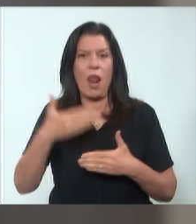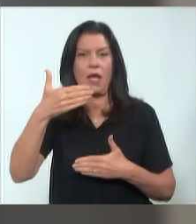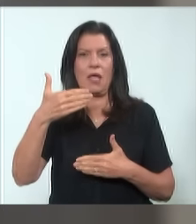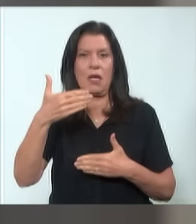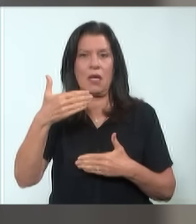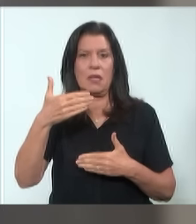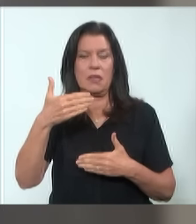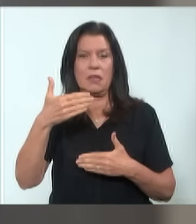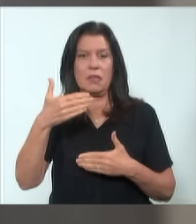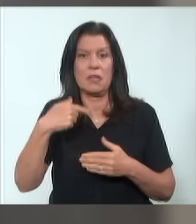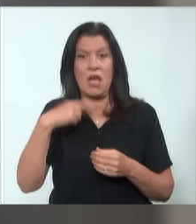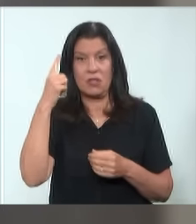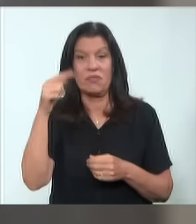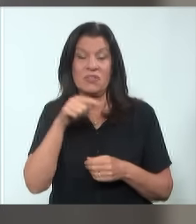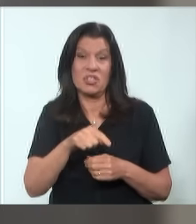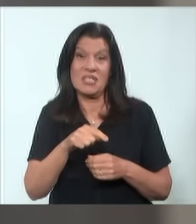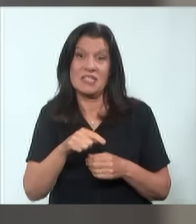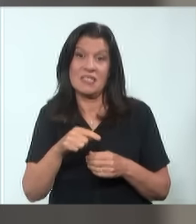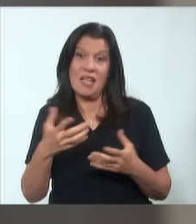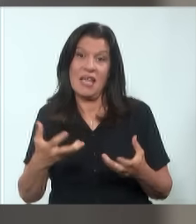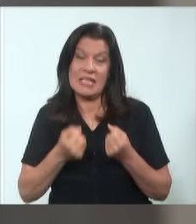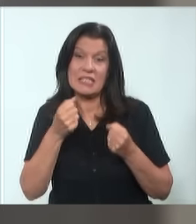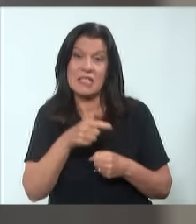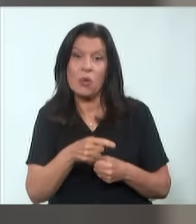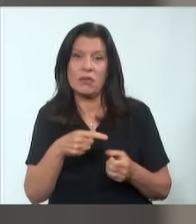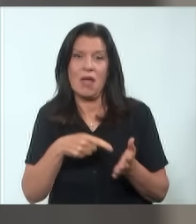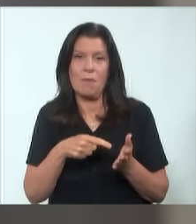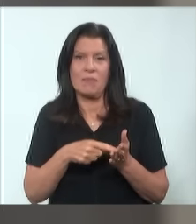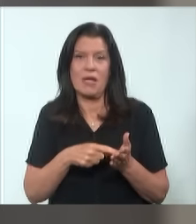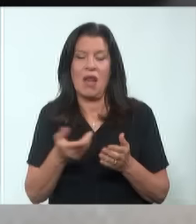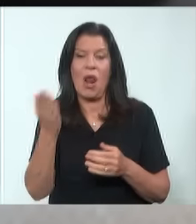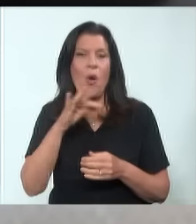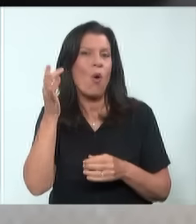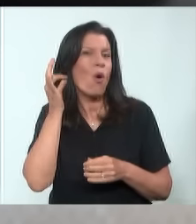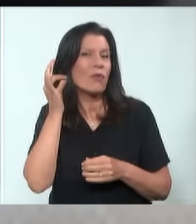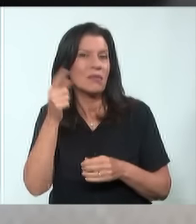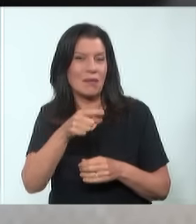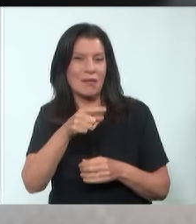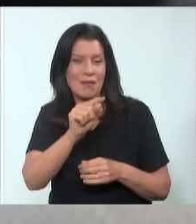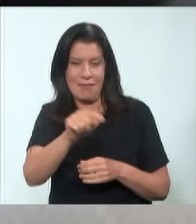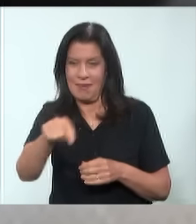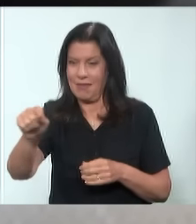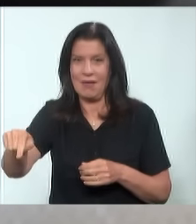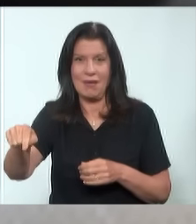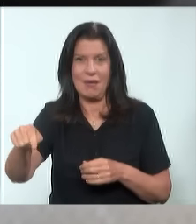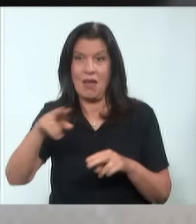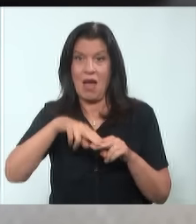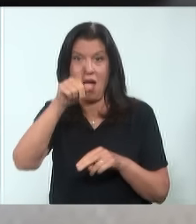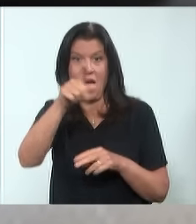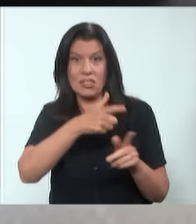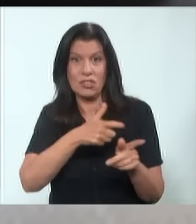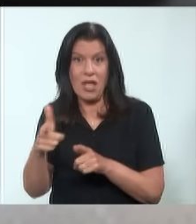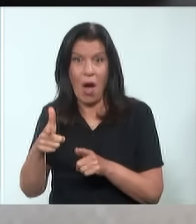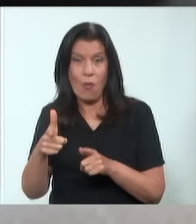שזה מה שהציל אותה. כי היו לפניה עוד בנות, ואחרי שהם יורים, הם גם זורקים לשם